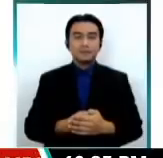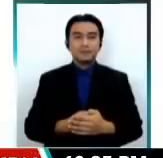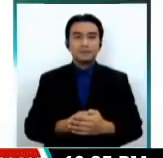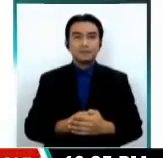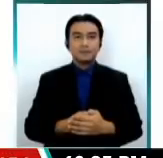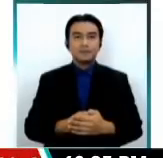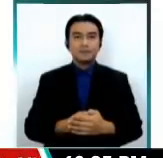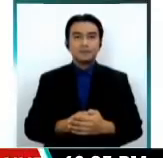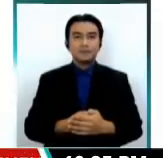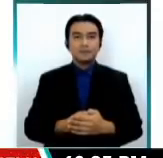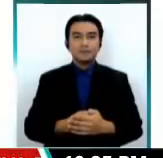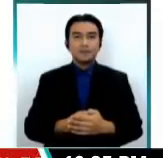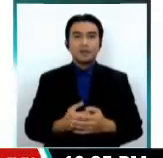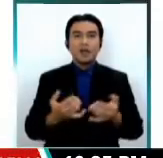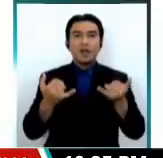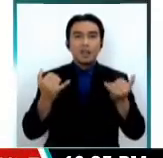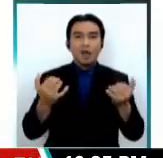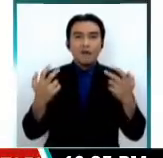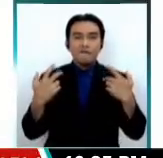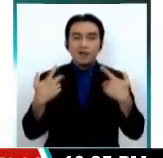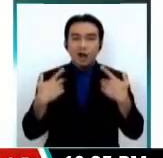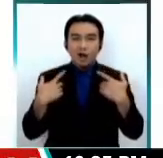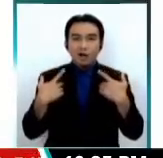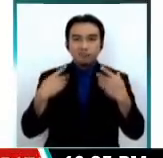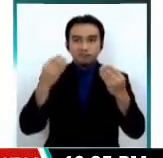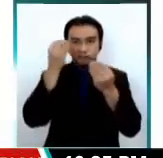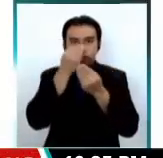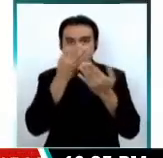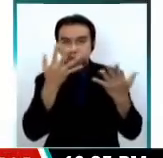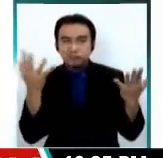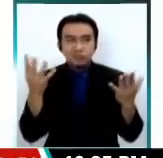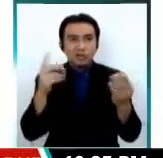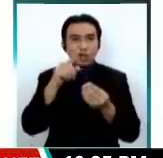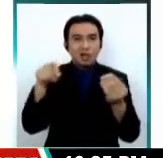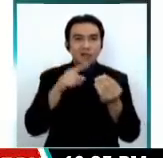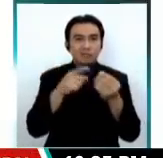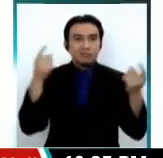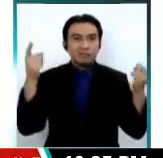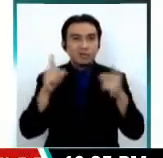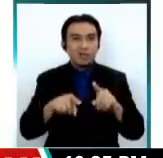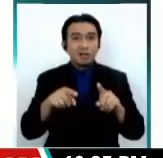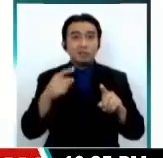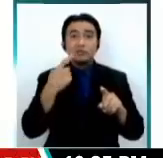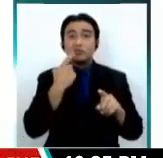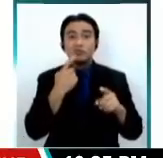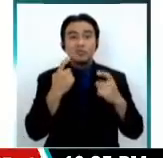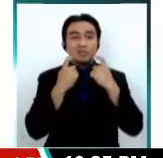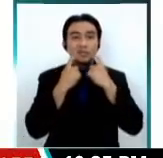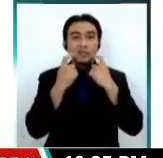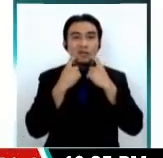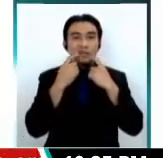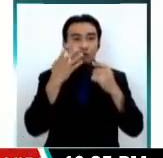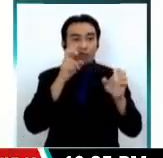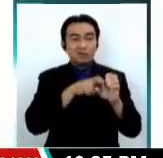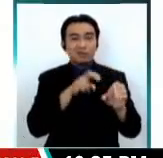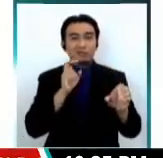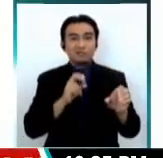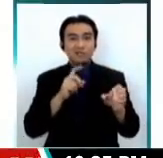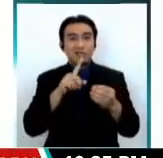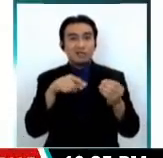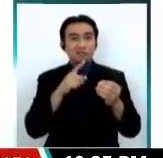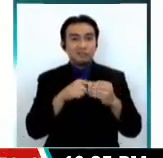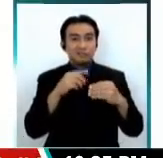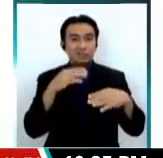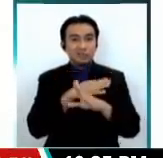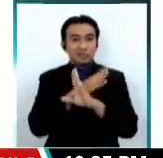Lalong umugong ang usap-usapang tatakbo para sa isang national position si Davao City Mayor Sara Duterte matapos siyang manumpa bilang